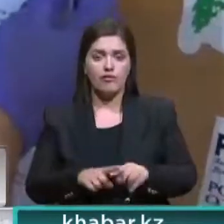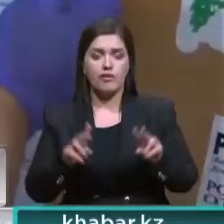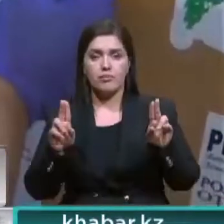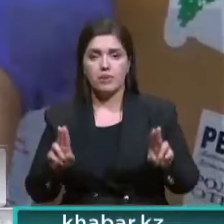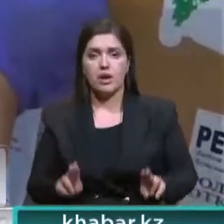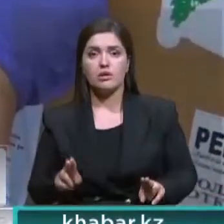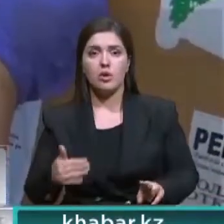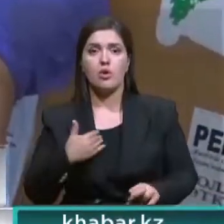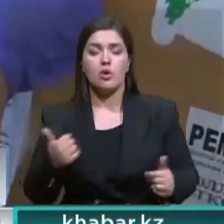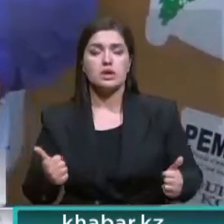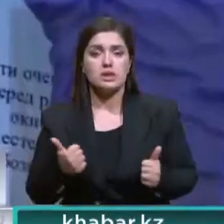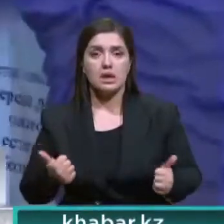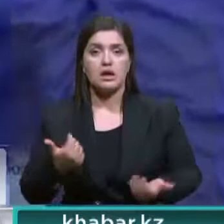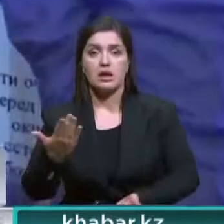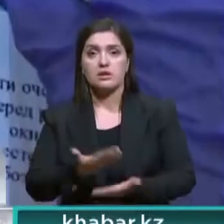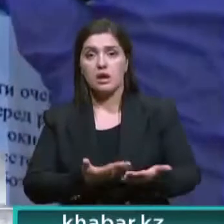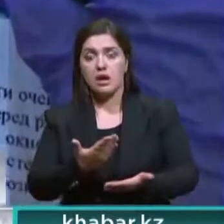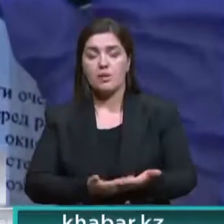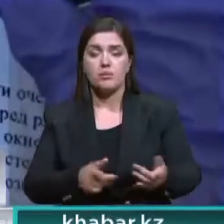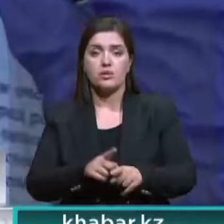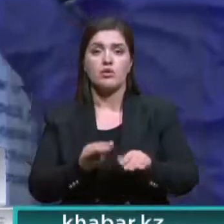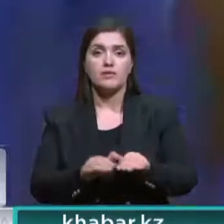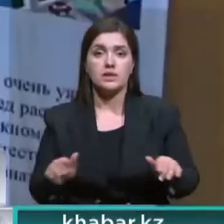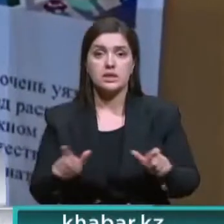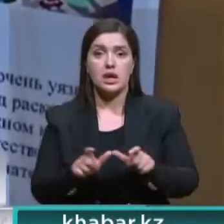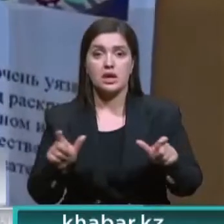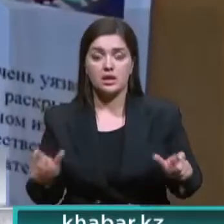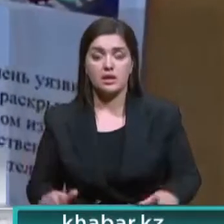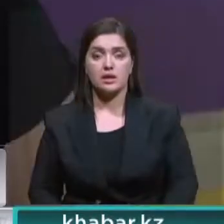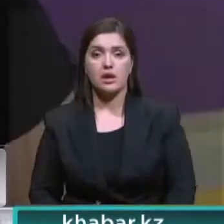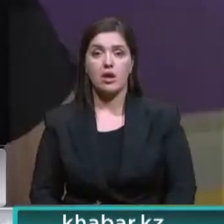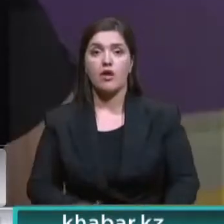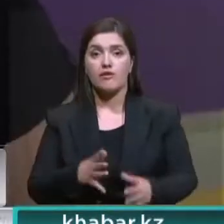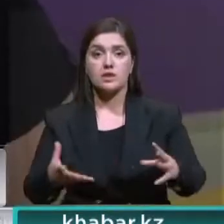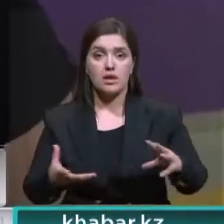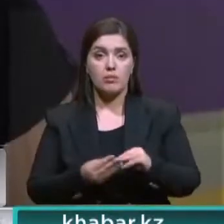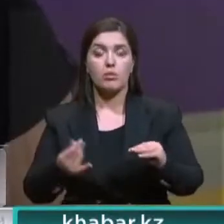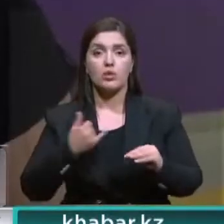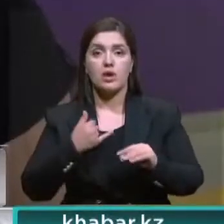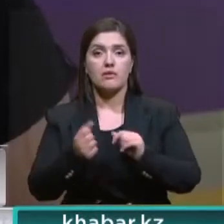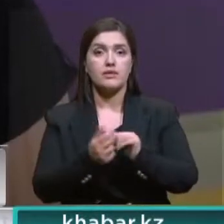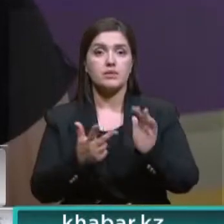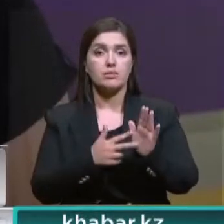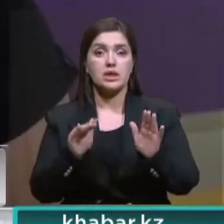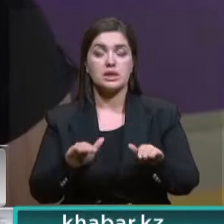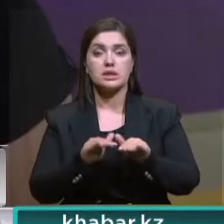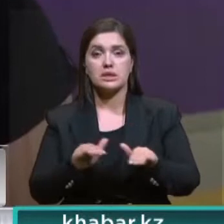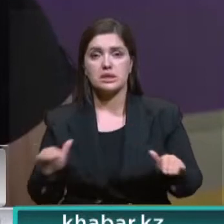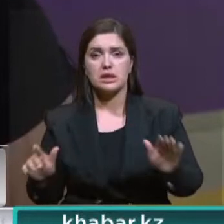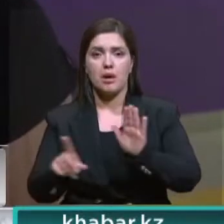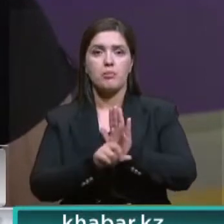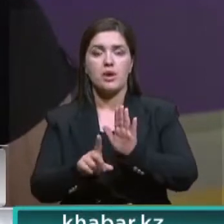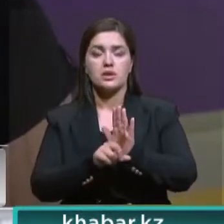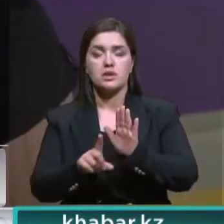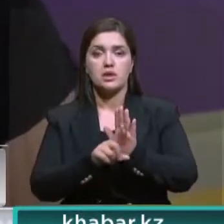стараются донести информацию в чатах, а также в детских садах и школах. В целом у нас около 18 тысяч детей дошкольного возраста, посещающих